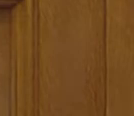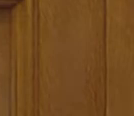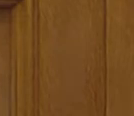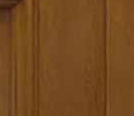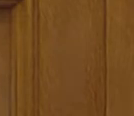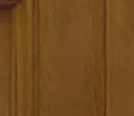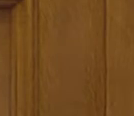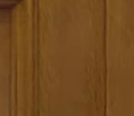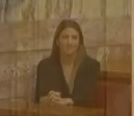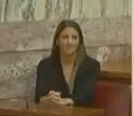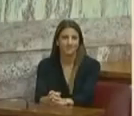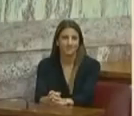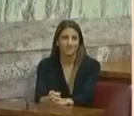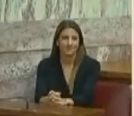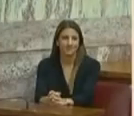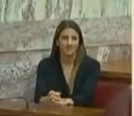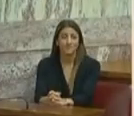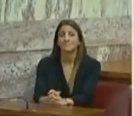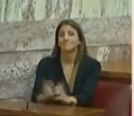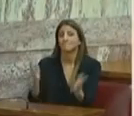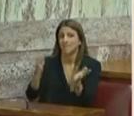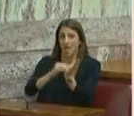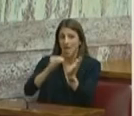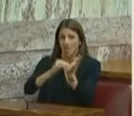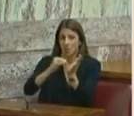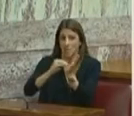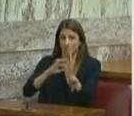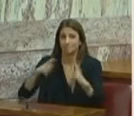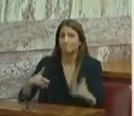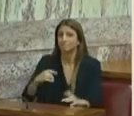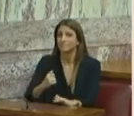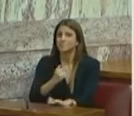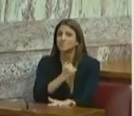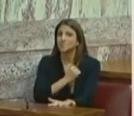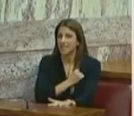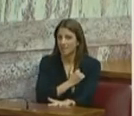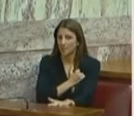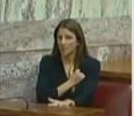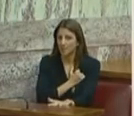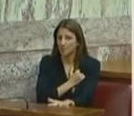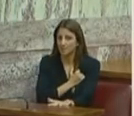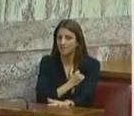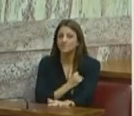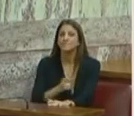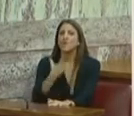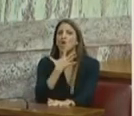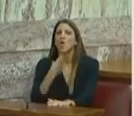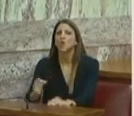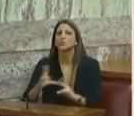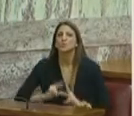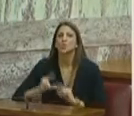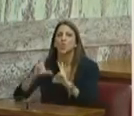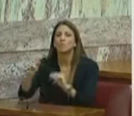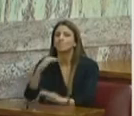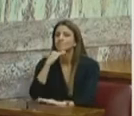ατιμόρυτος. Και μάλιστα έχω την πεποίθηση ότι για τον ίδιο ακριβώς λόγο δεν πρέπει να ισχύει και η